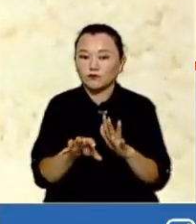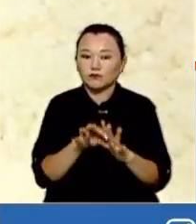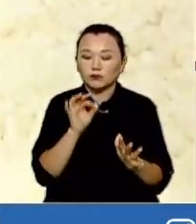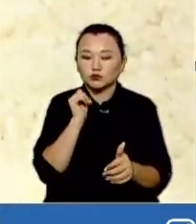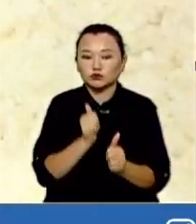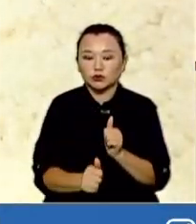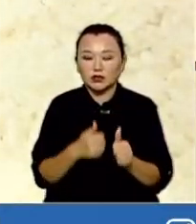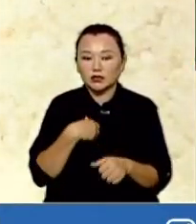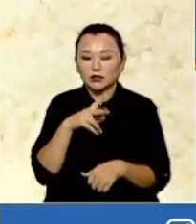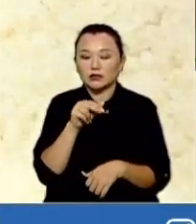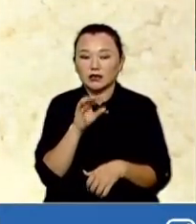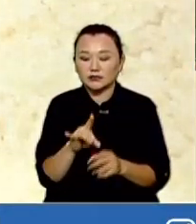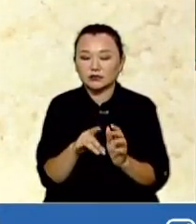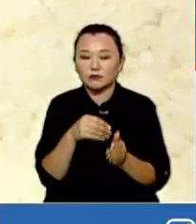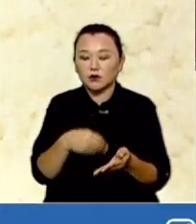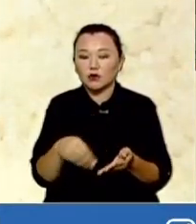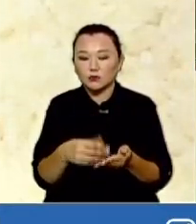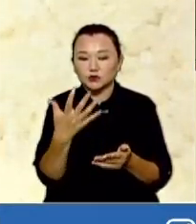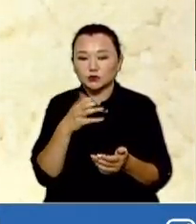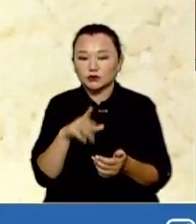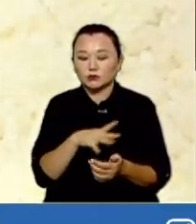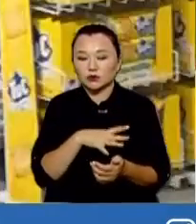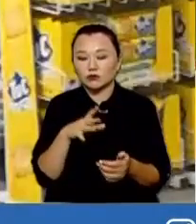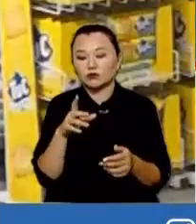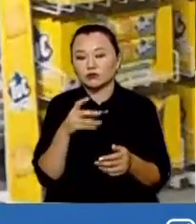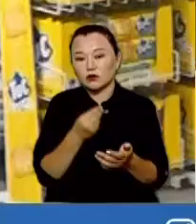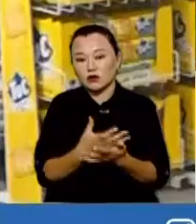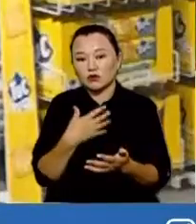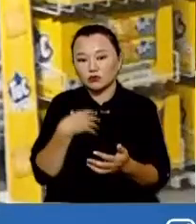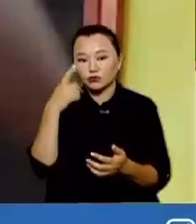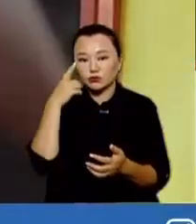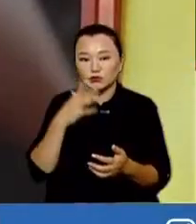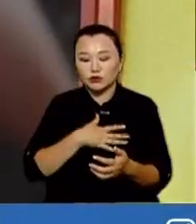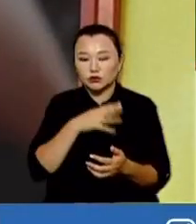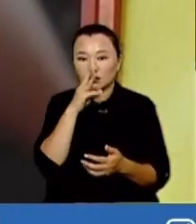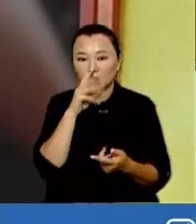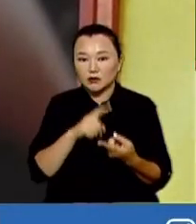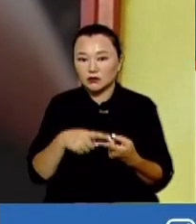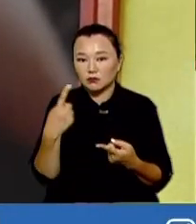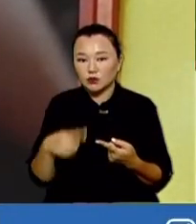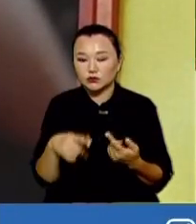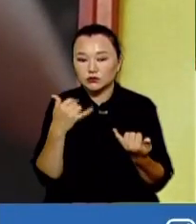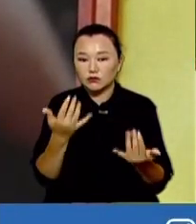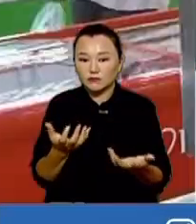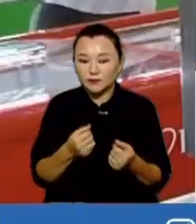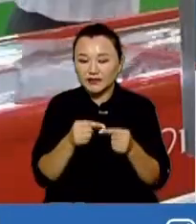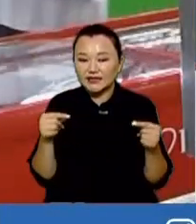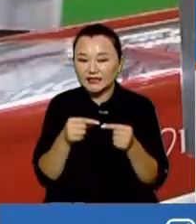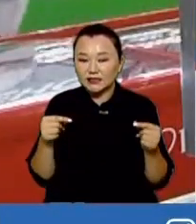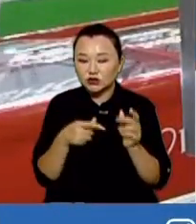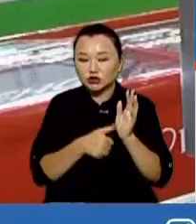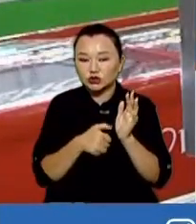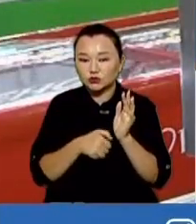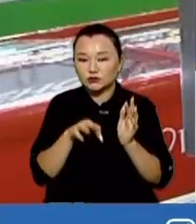Покупаю лазер в районе 500 тенге было. Дороговато, мне кажется, все равно. Для наших зарплат. Мы берем длинный рис. Он по 600